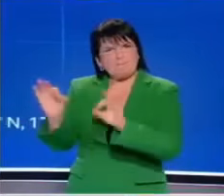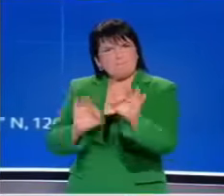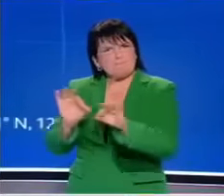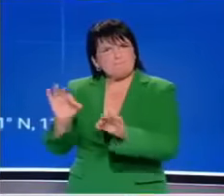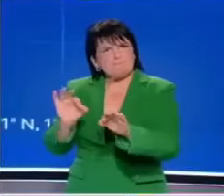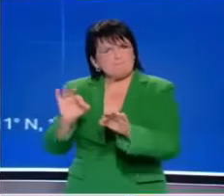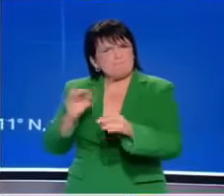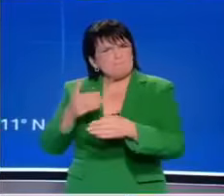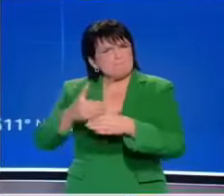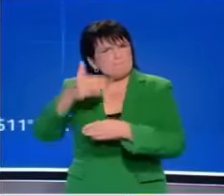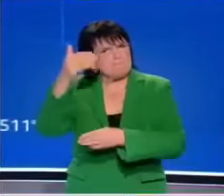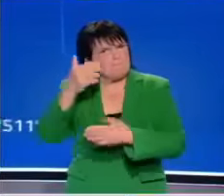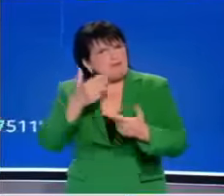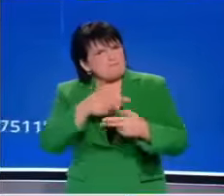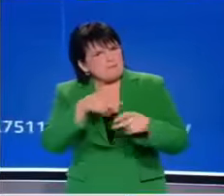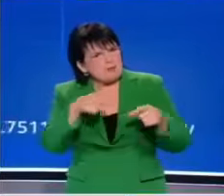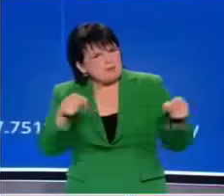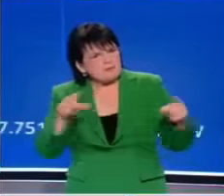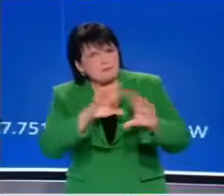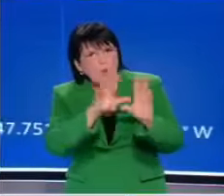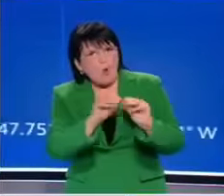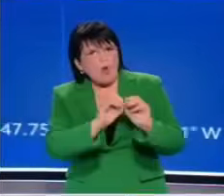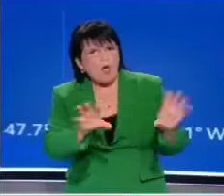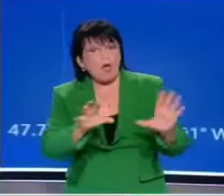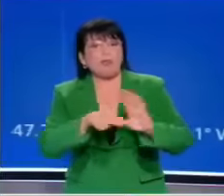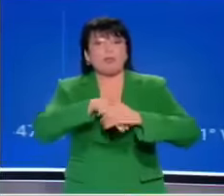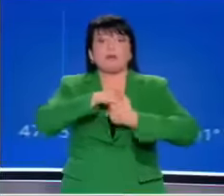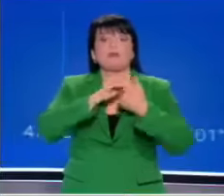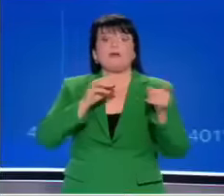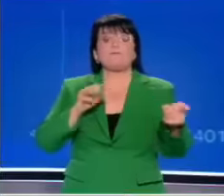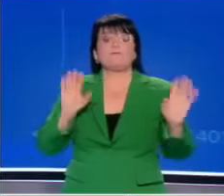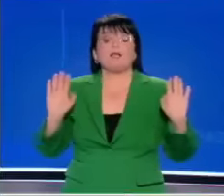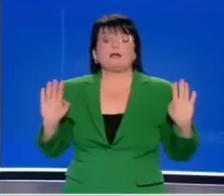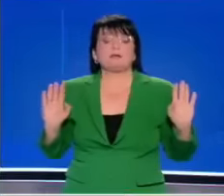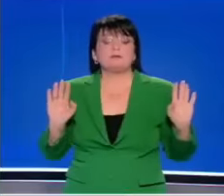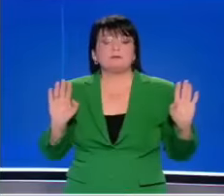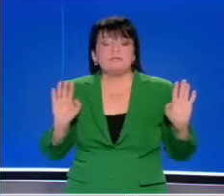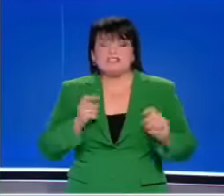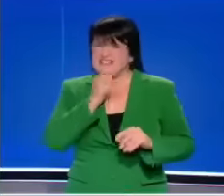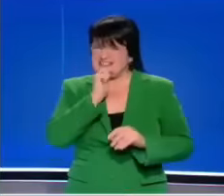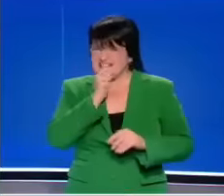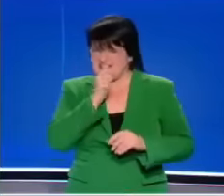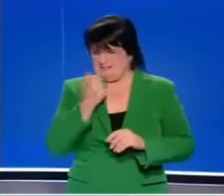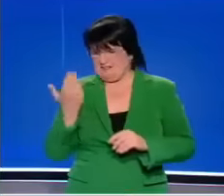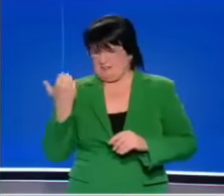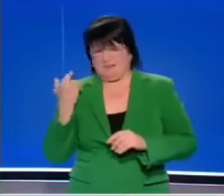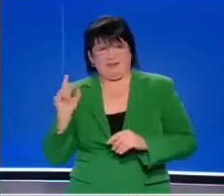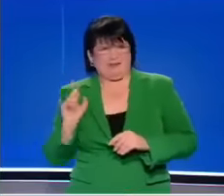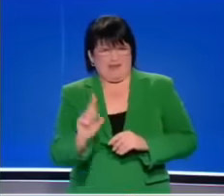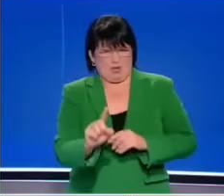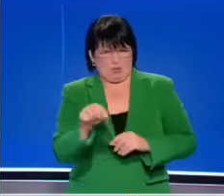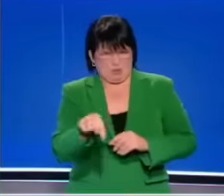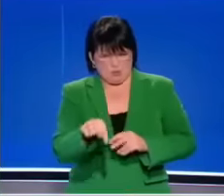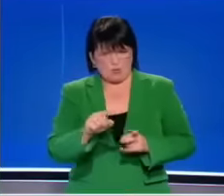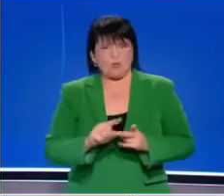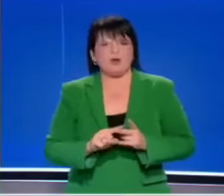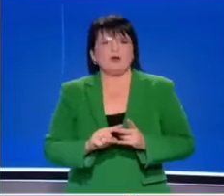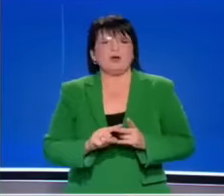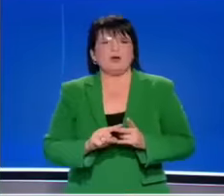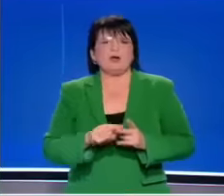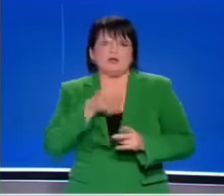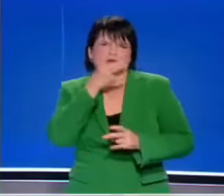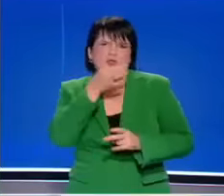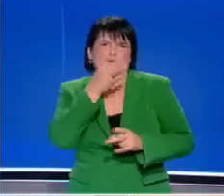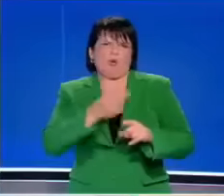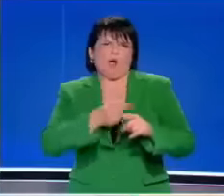του δεν ενδιαφέρει κανέναν αυτό τον είδα μάλιστα σε μία συνέντευξη τώρα πριν έρθω που για να το πω λίγο